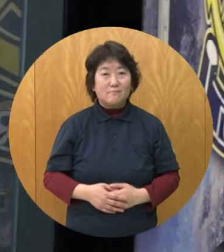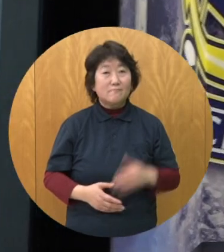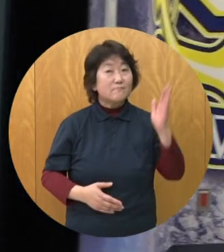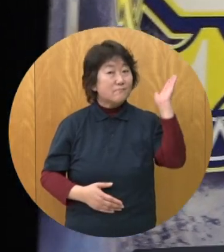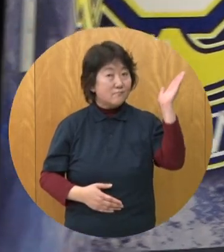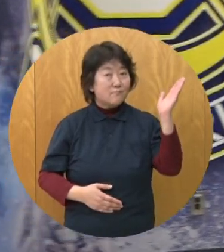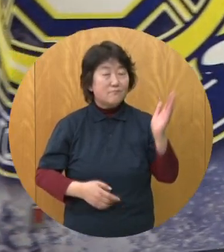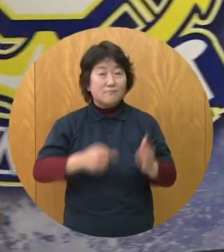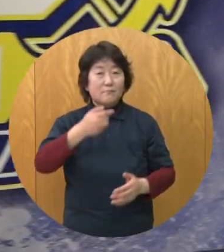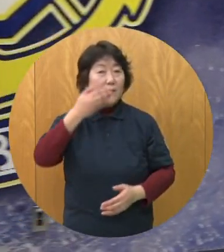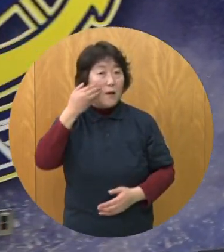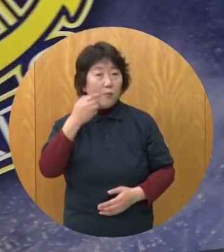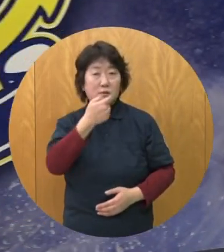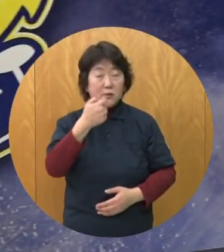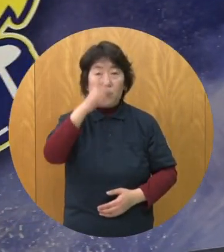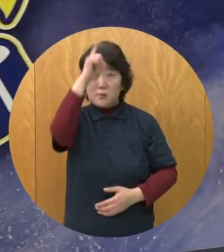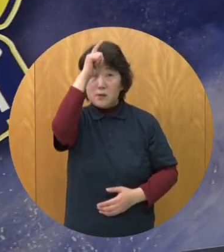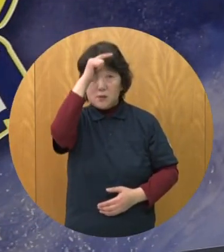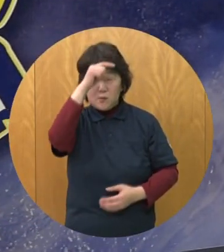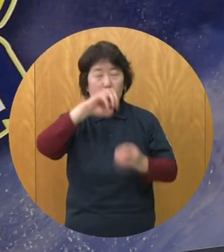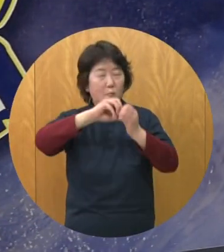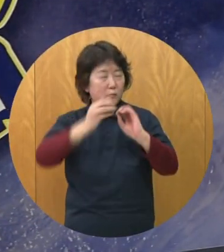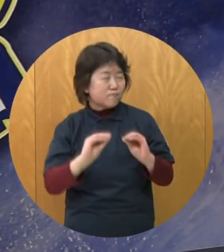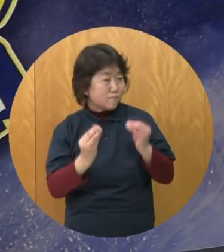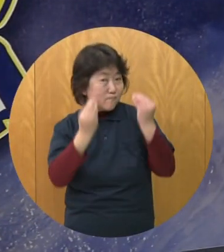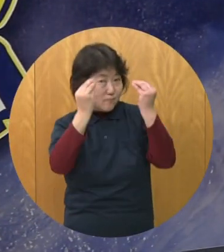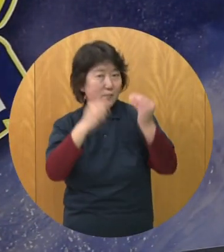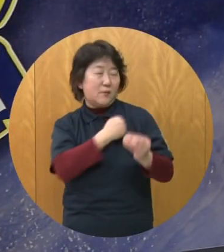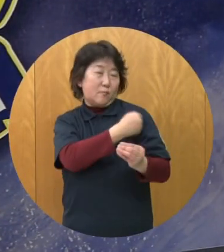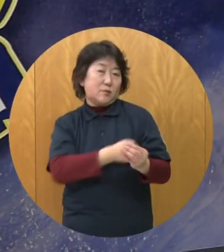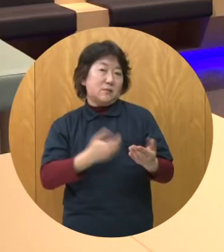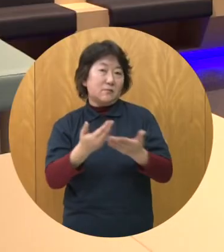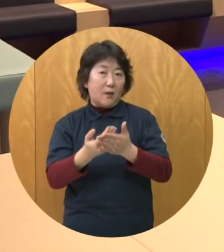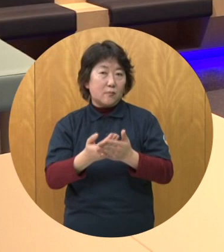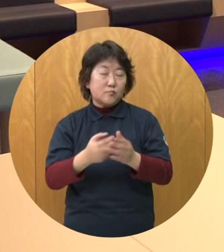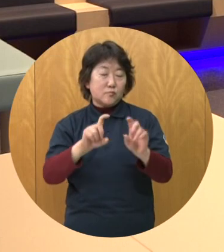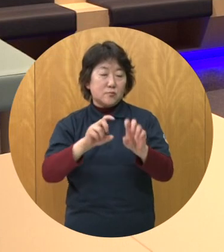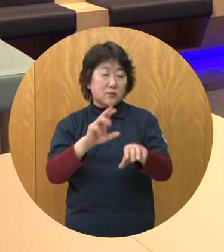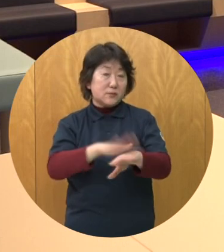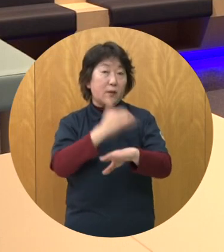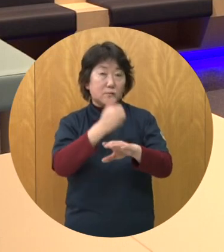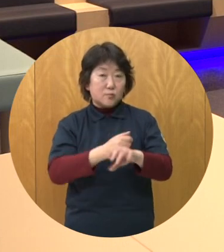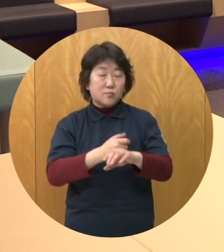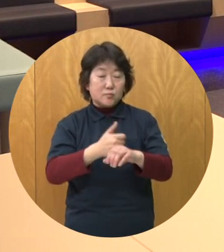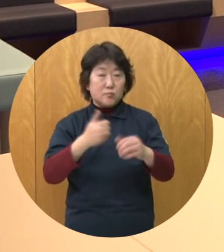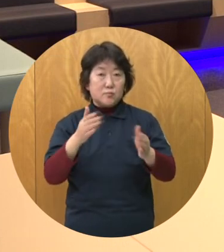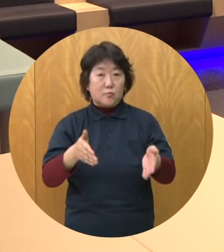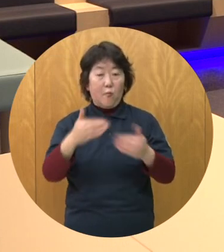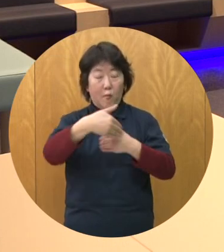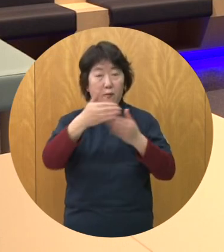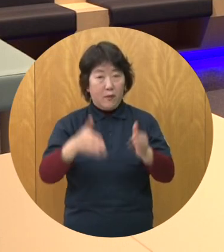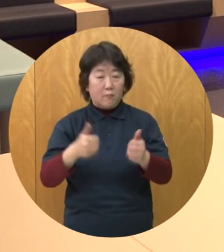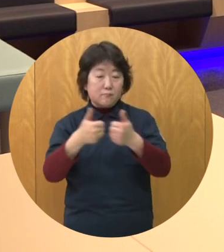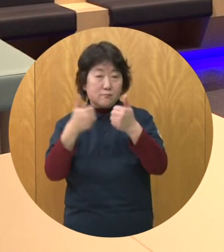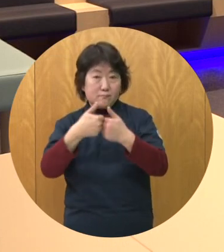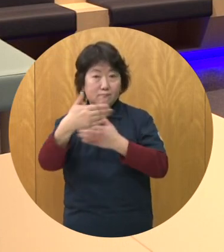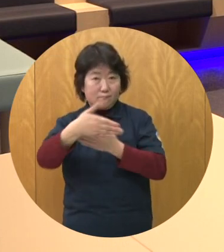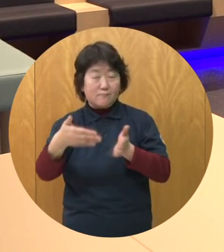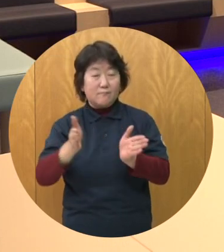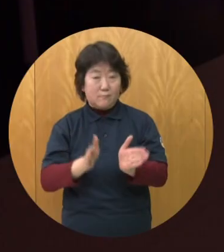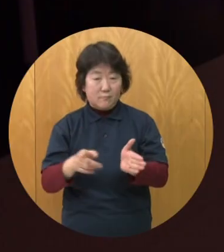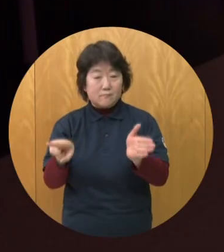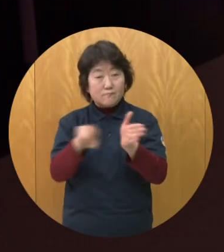青、白、黄色のカラーが高揚感を生む内部には、選手用のロッカールームやミーティングルームがあります